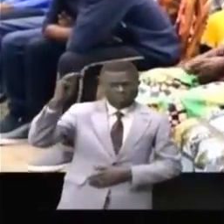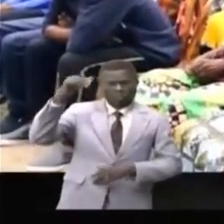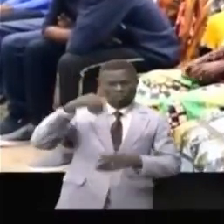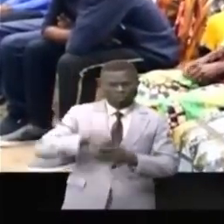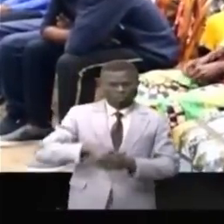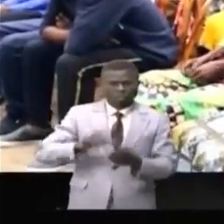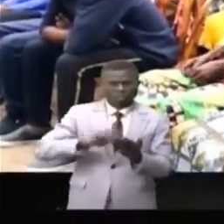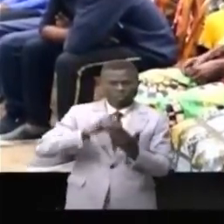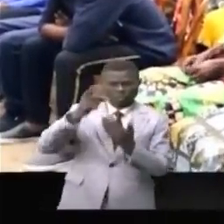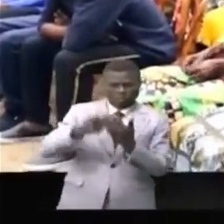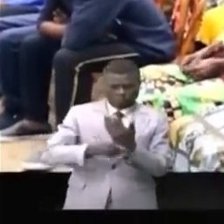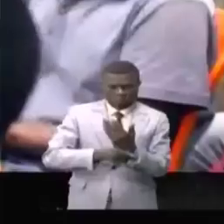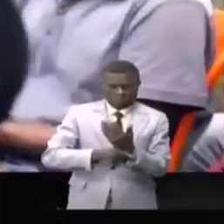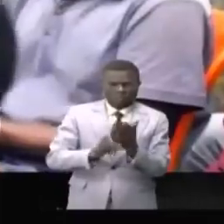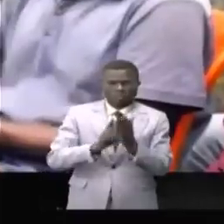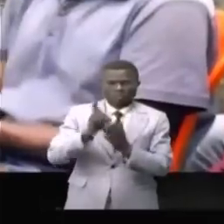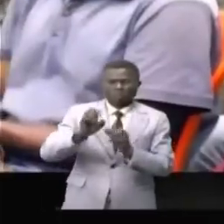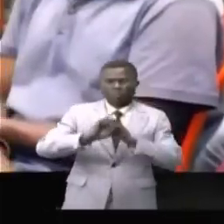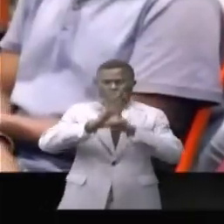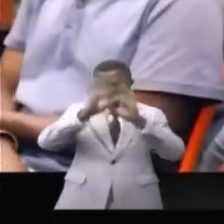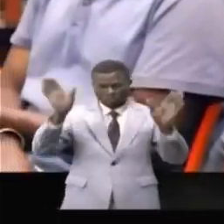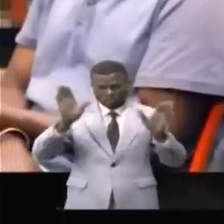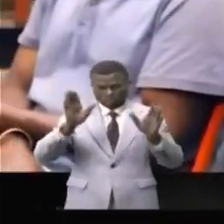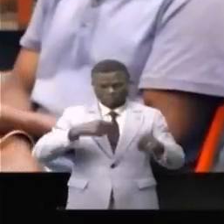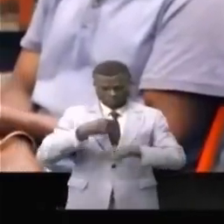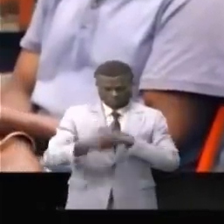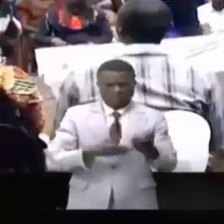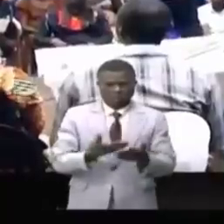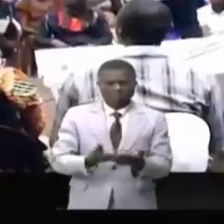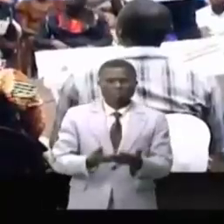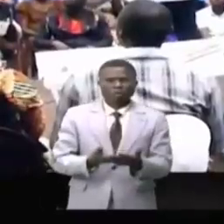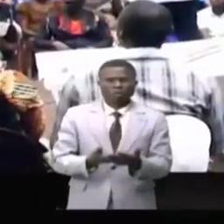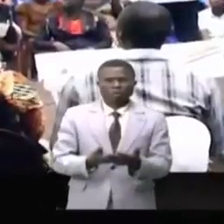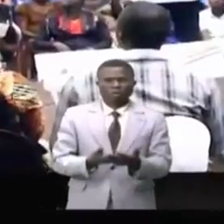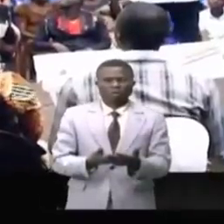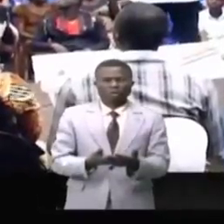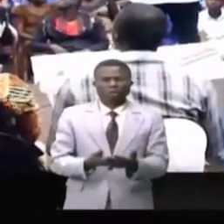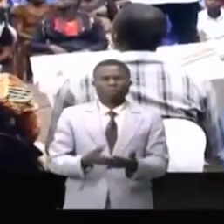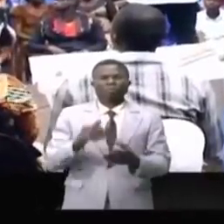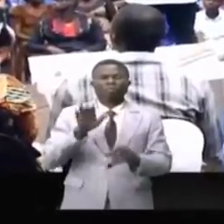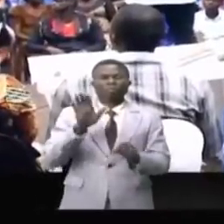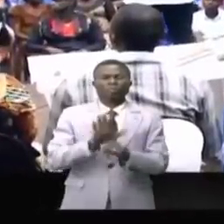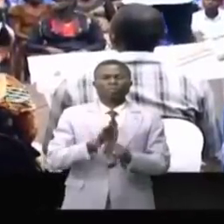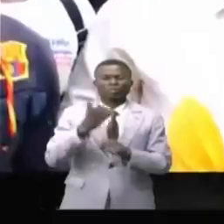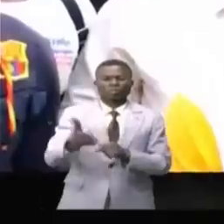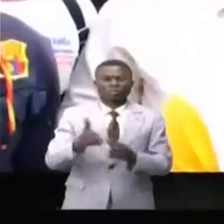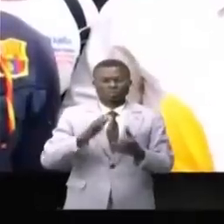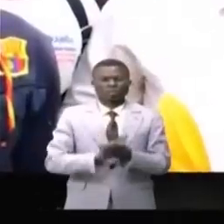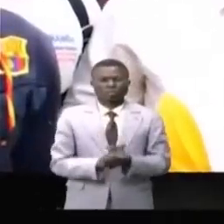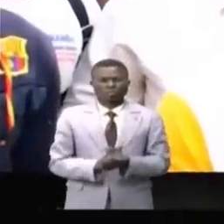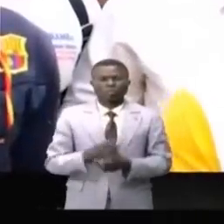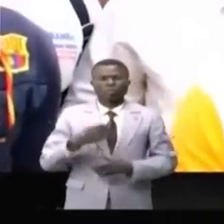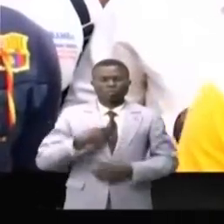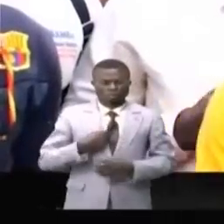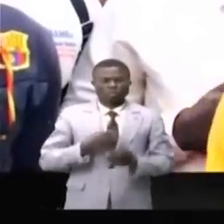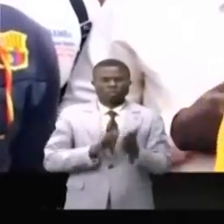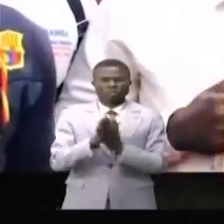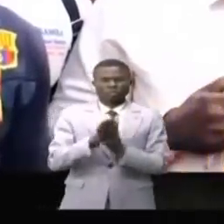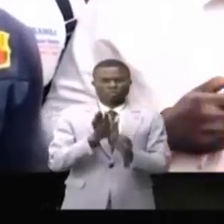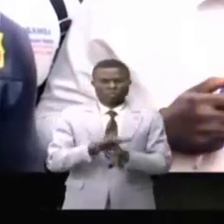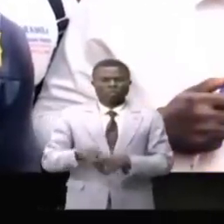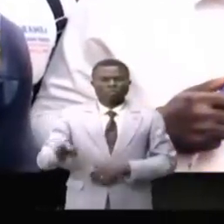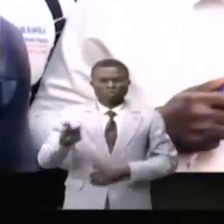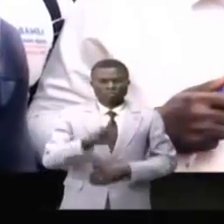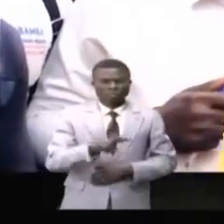un projet de développement clair qu'il a en partie décliné devant l'assistance. Je constate que c'est important pour moi de